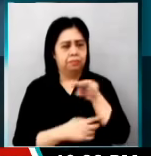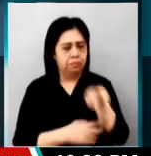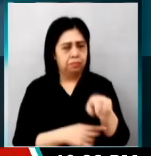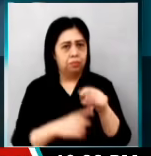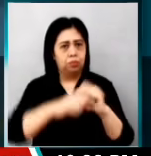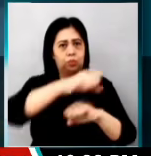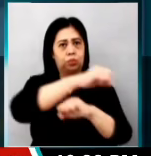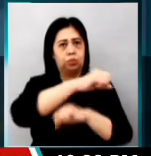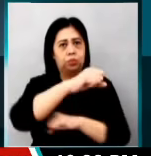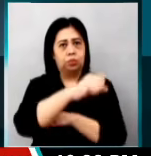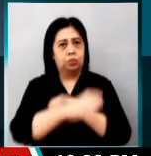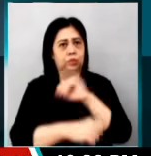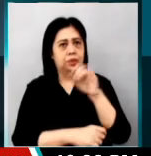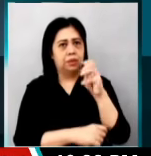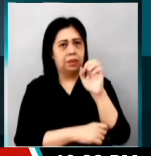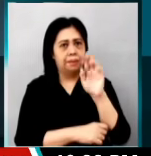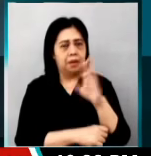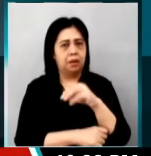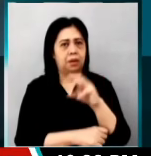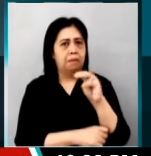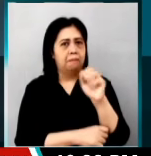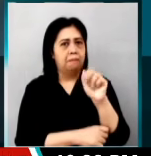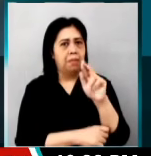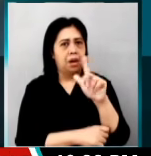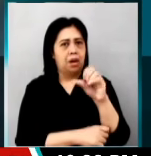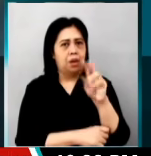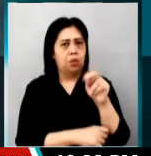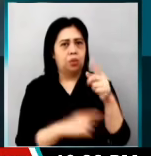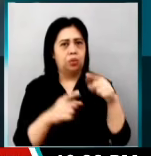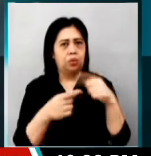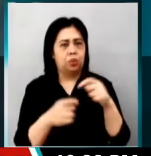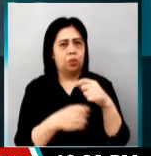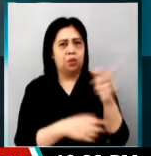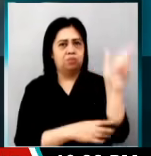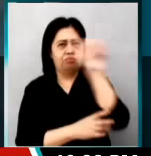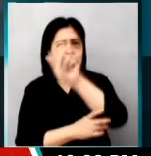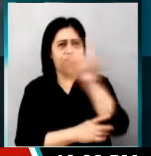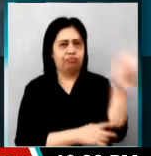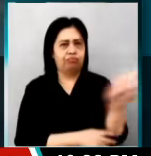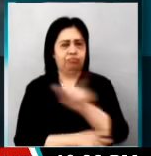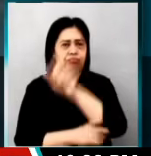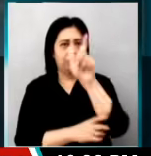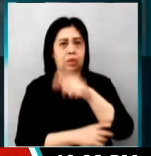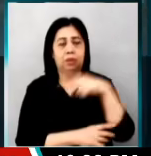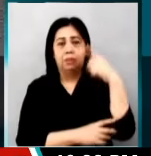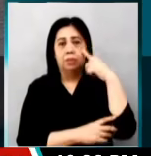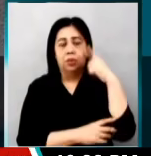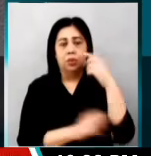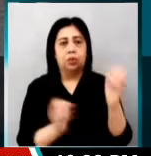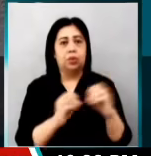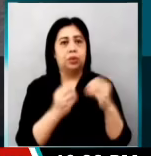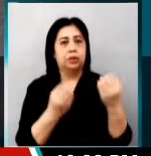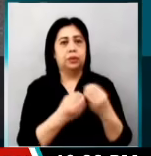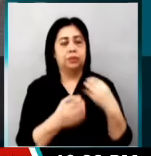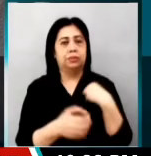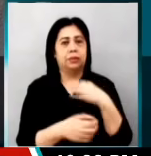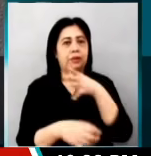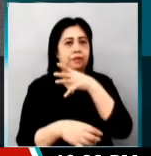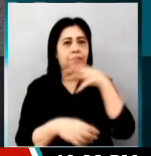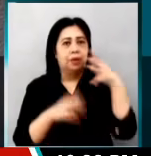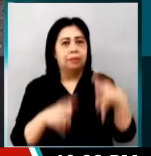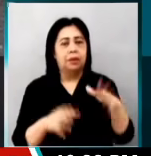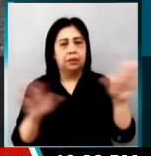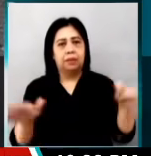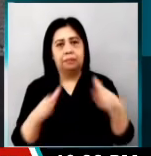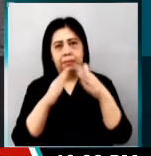Gemar Palero at Marlon Naperi habang nagsispray paint. Si Palero ay miyembro ng organisasyon ng mga magsasaka sa Albay, habang